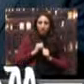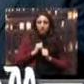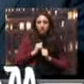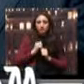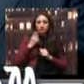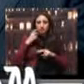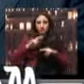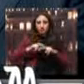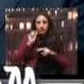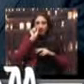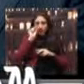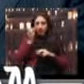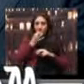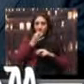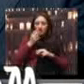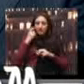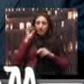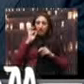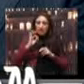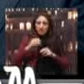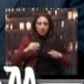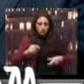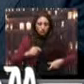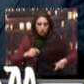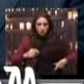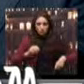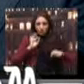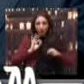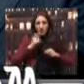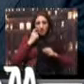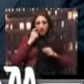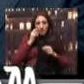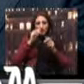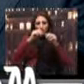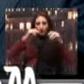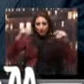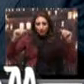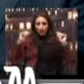تظل في الكلى، وبعد كده نعمل الحصوة الشمال، وأثناء بياخد العلاج اللازم